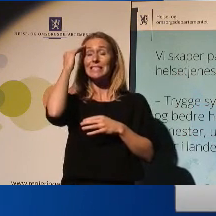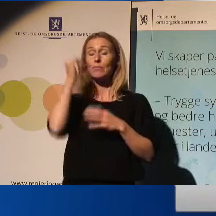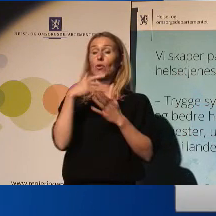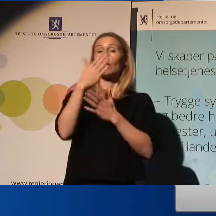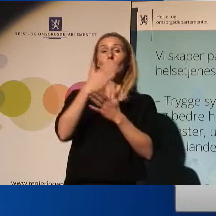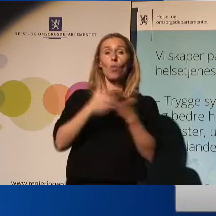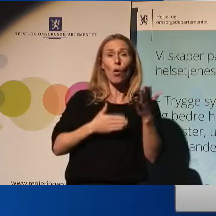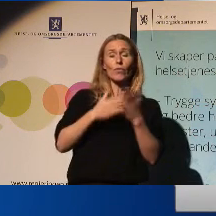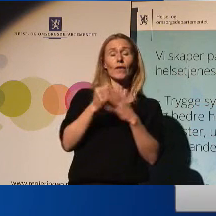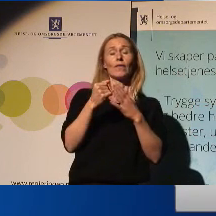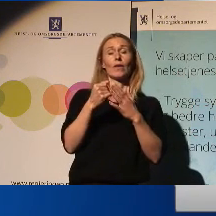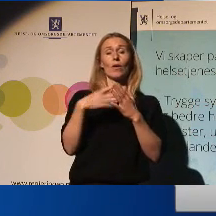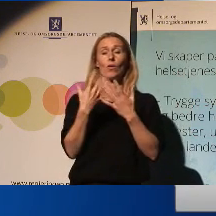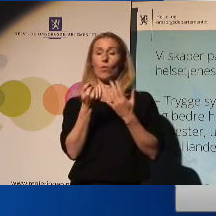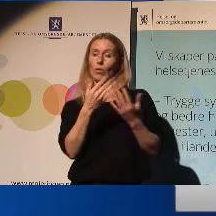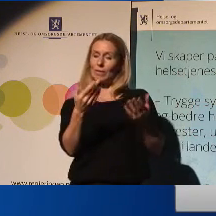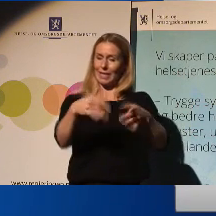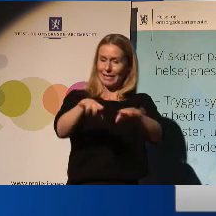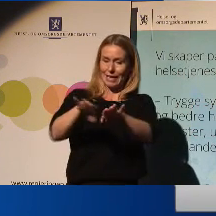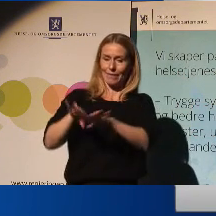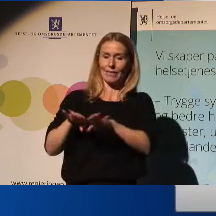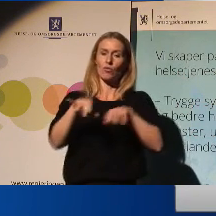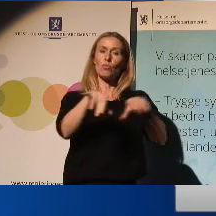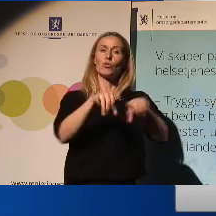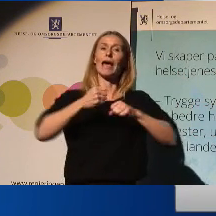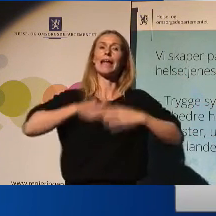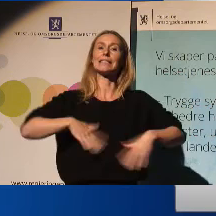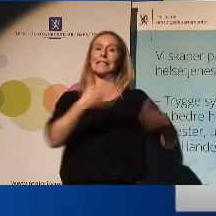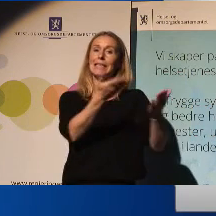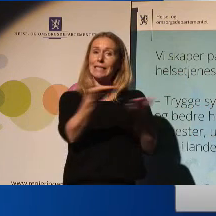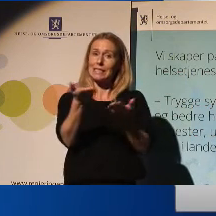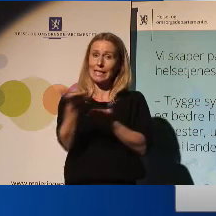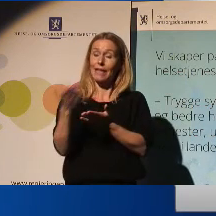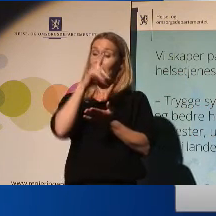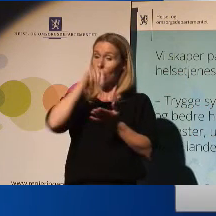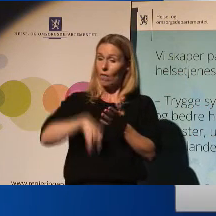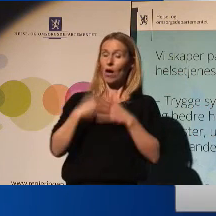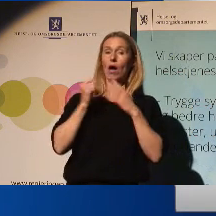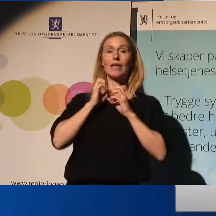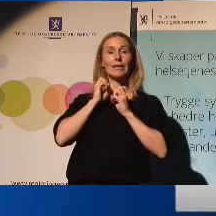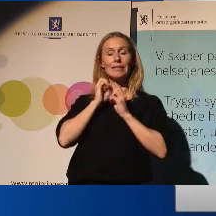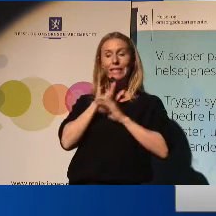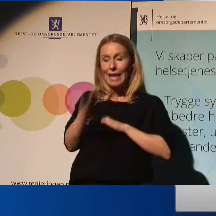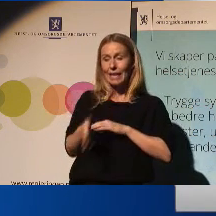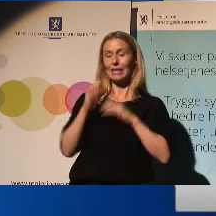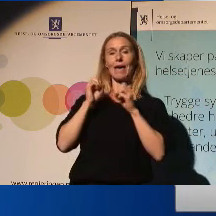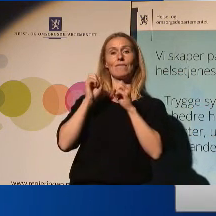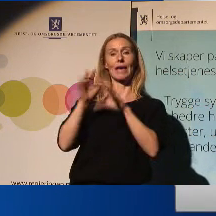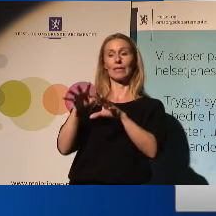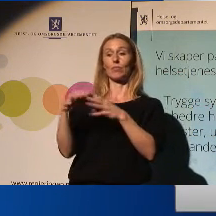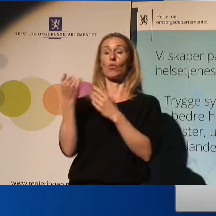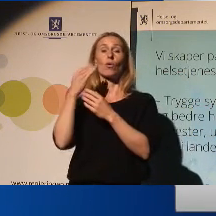innretter det kommunale tjenestetilbudet på kan ha en direkte effekt på innbyggerne sine hjelpebehov.